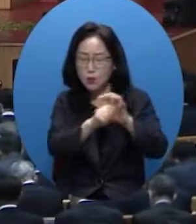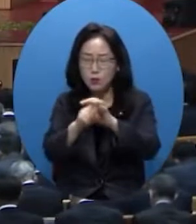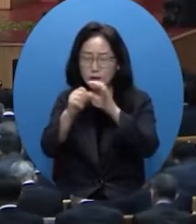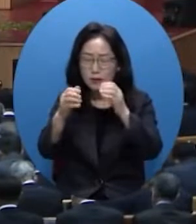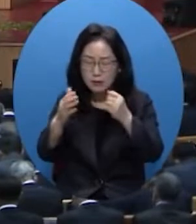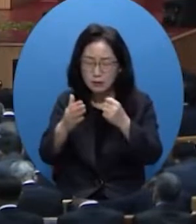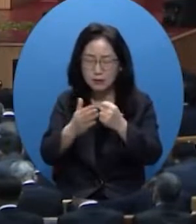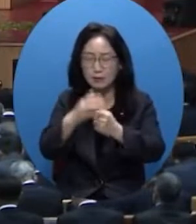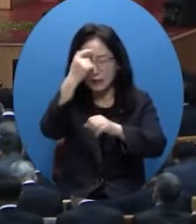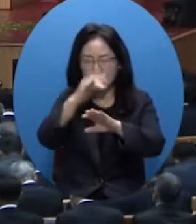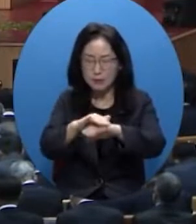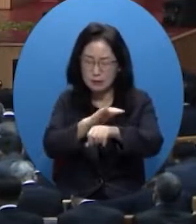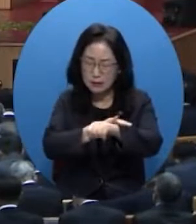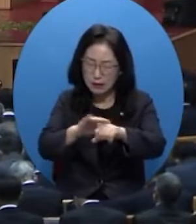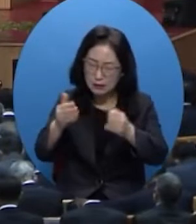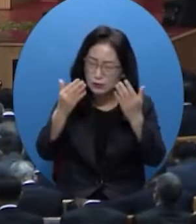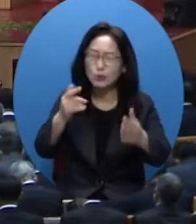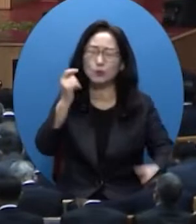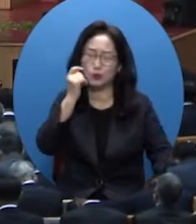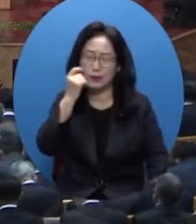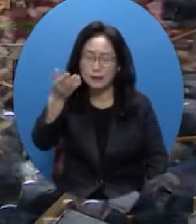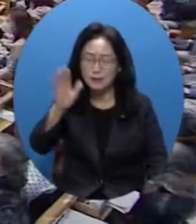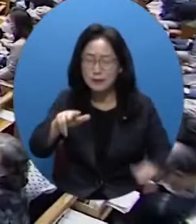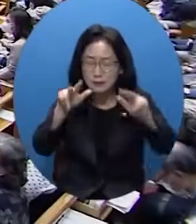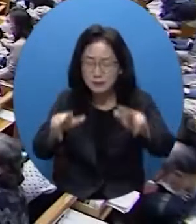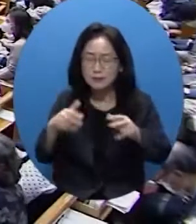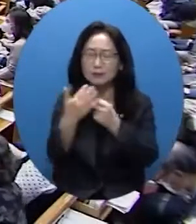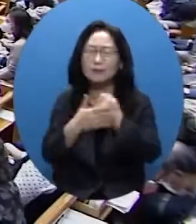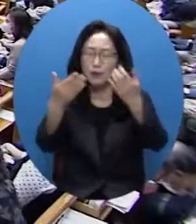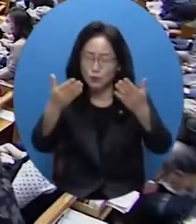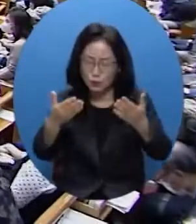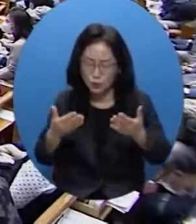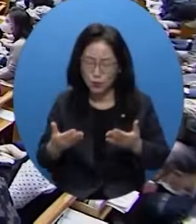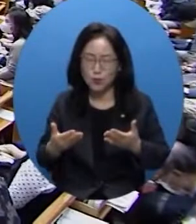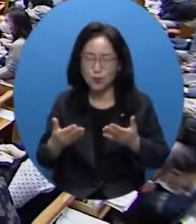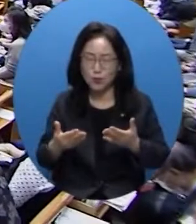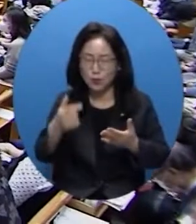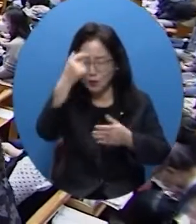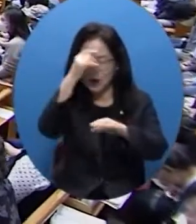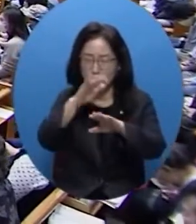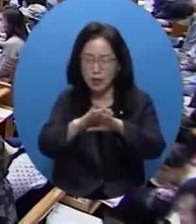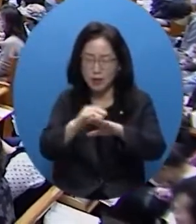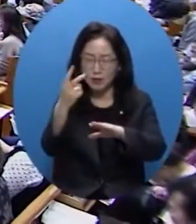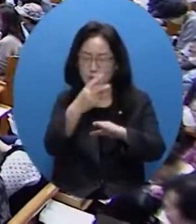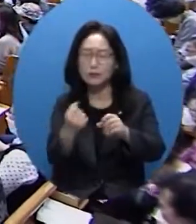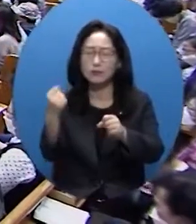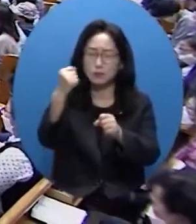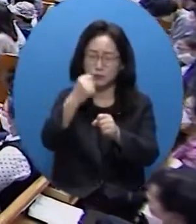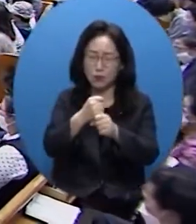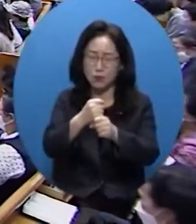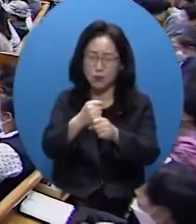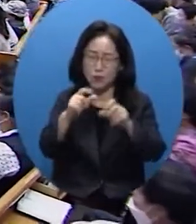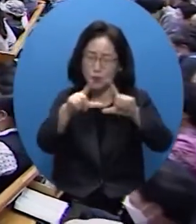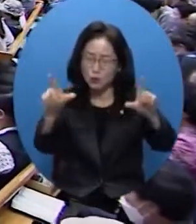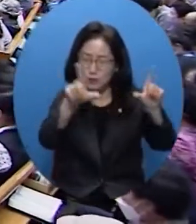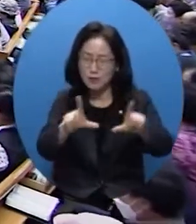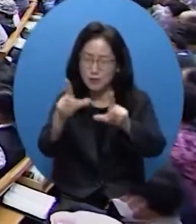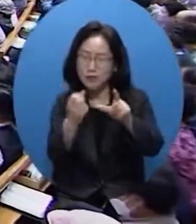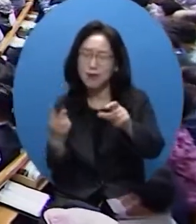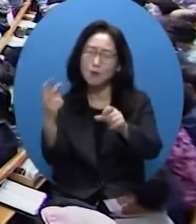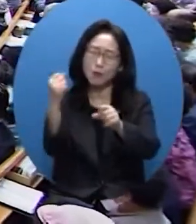드렸는데 이제 하나님께서 은혜를 베풀어 주셔서 예배가 회복되고 일상이 회복되게 됨을